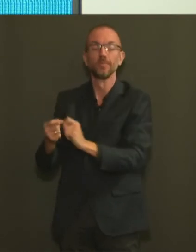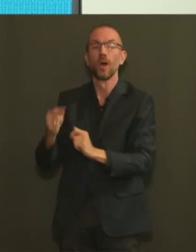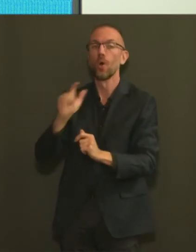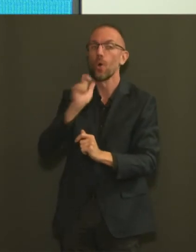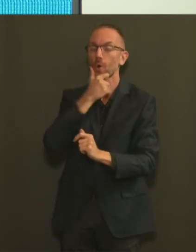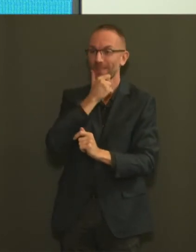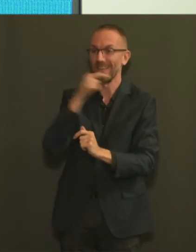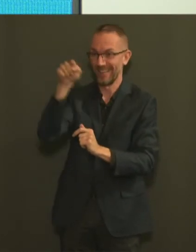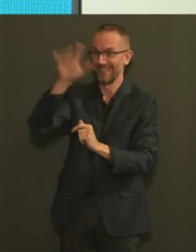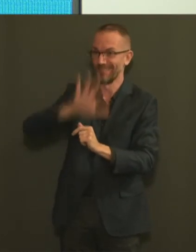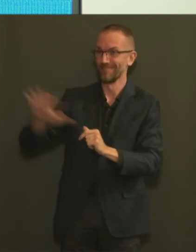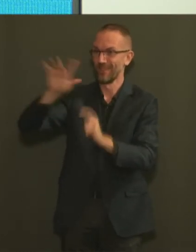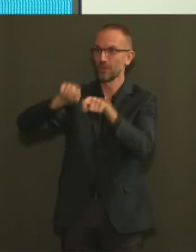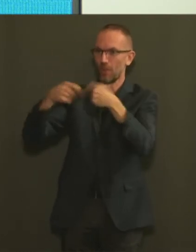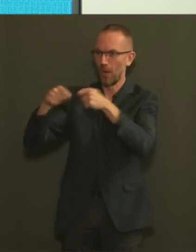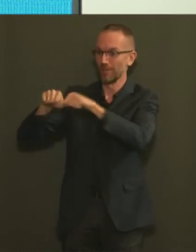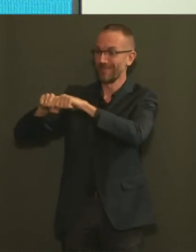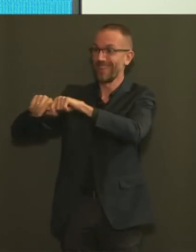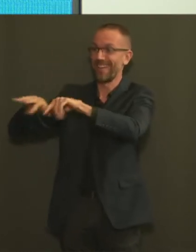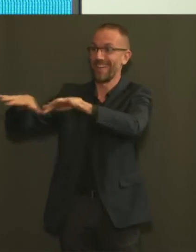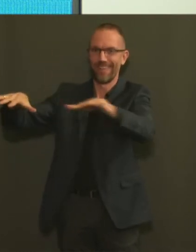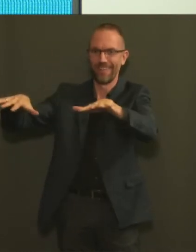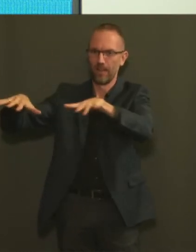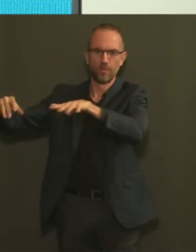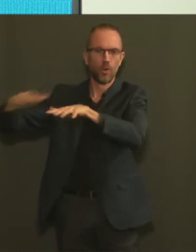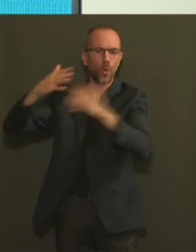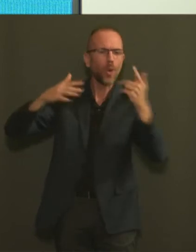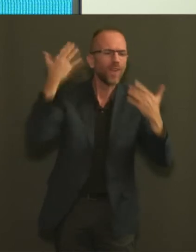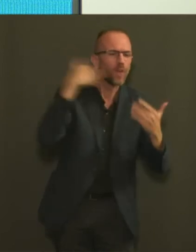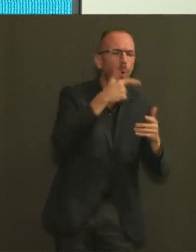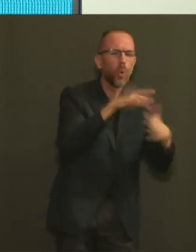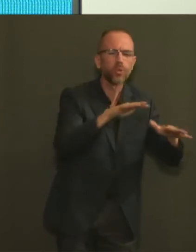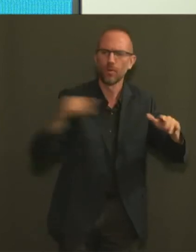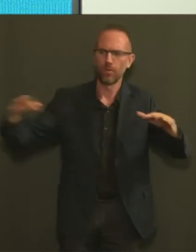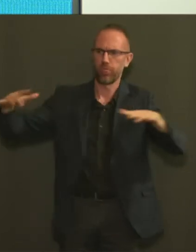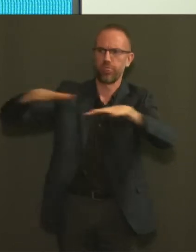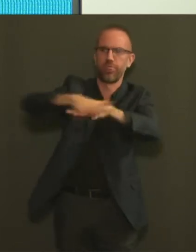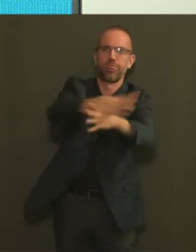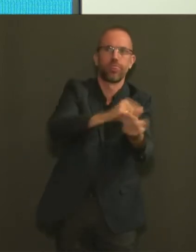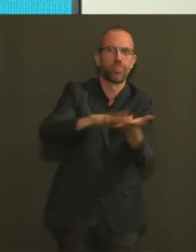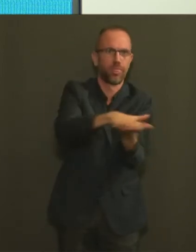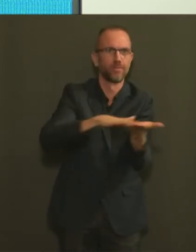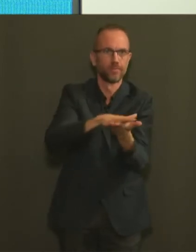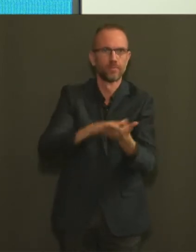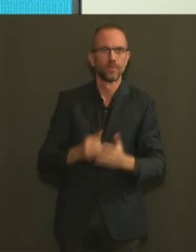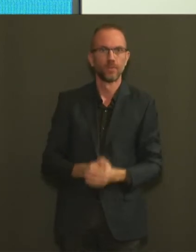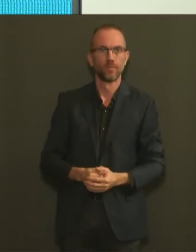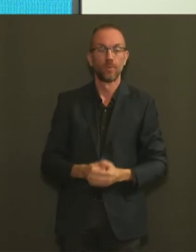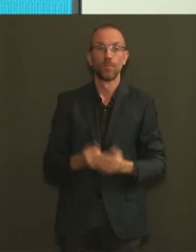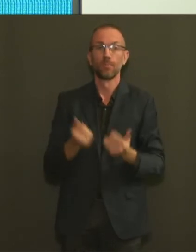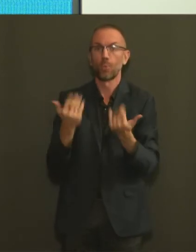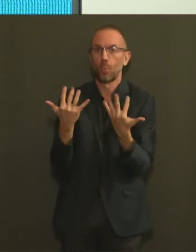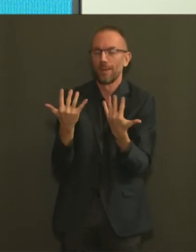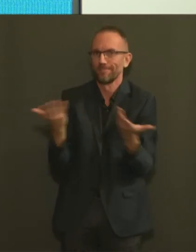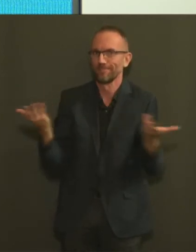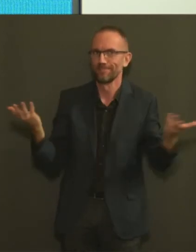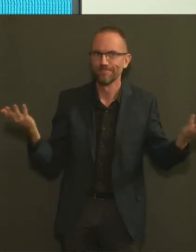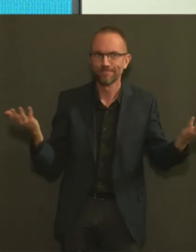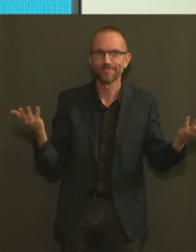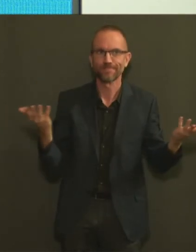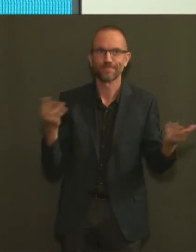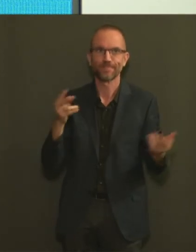trait soit au fait que cette variante profitent de nos contacts sociaux profitent de nos comportements